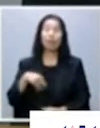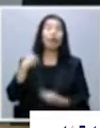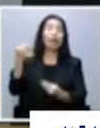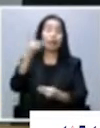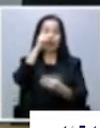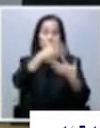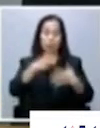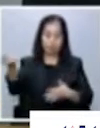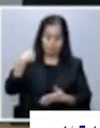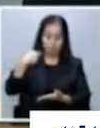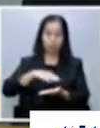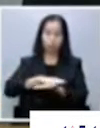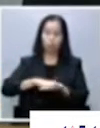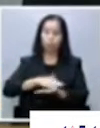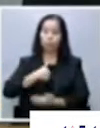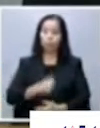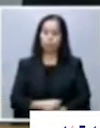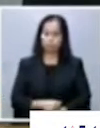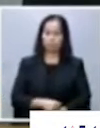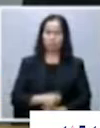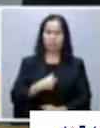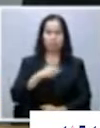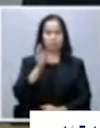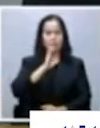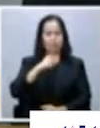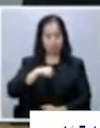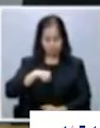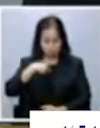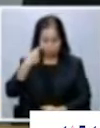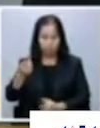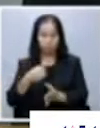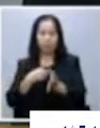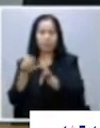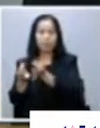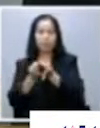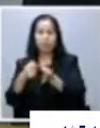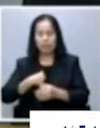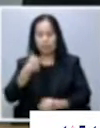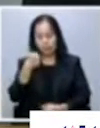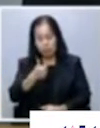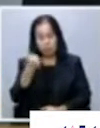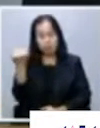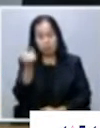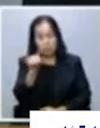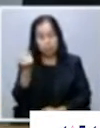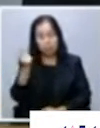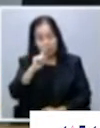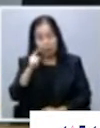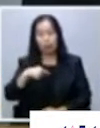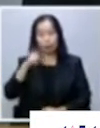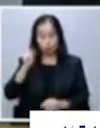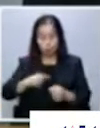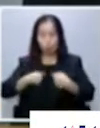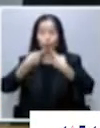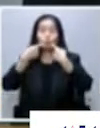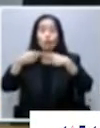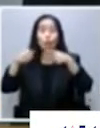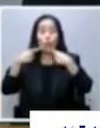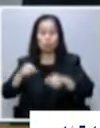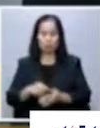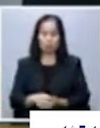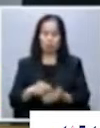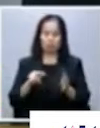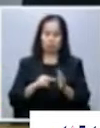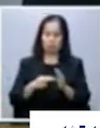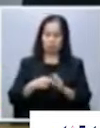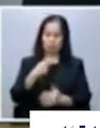ริกามาขอโทษแทนที่เราจะชี้แจงทำความเข้าใจเขาว่าเรามีหรือไม่มีอย่างไรเราต้องตอบต่อประชาคมโลกว่าวันนี้ก